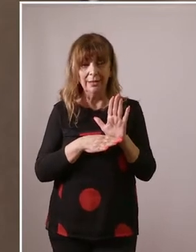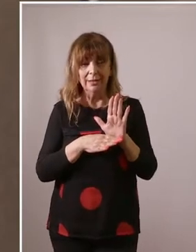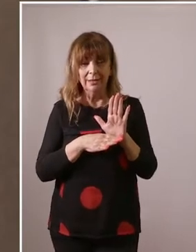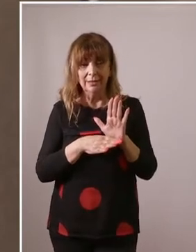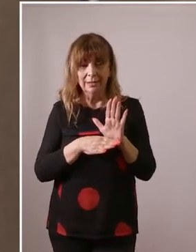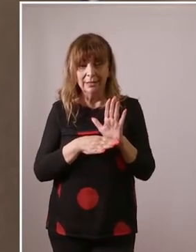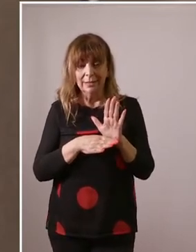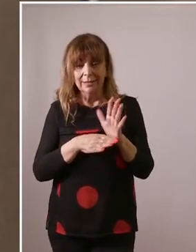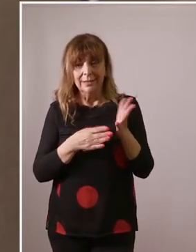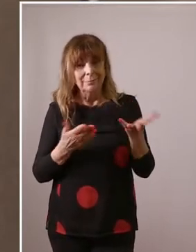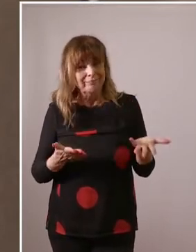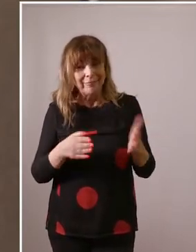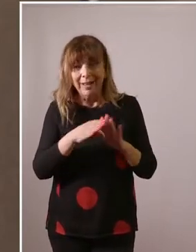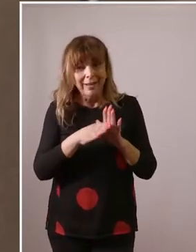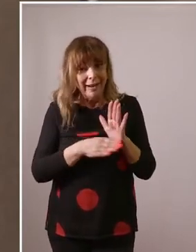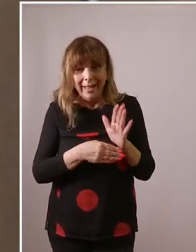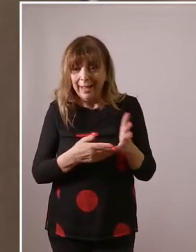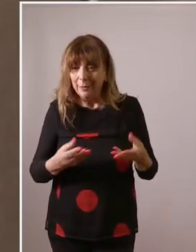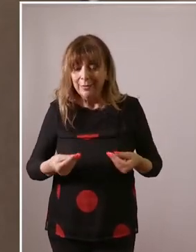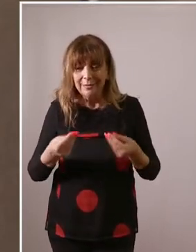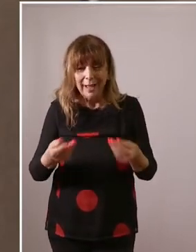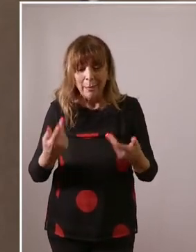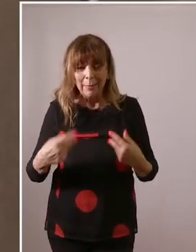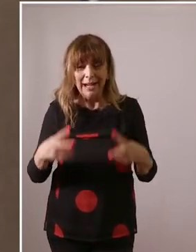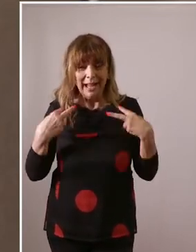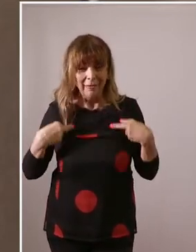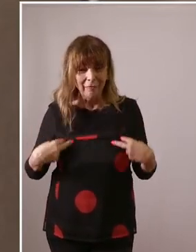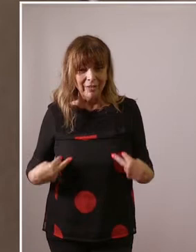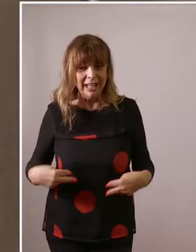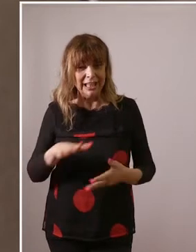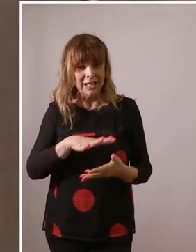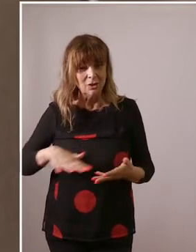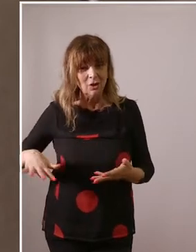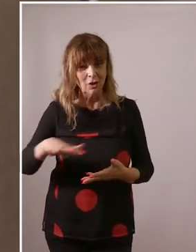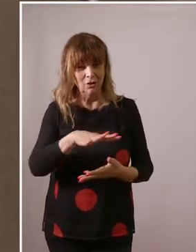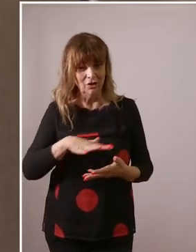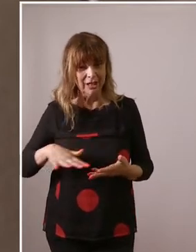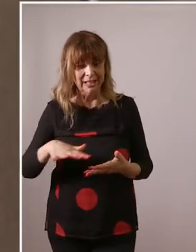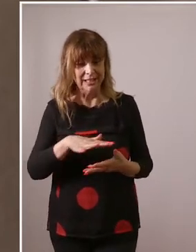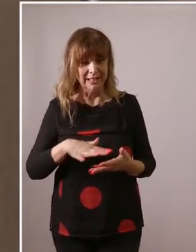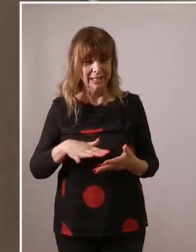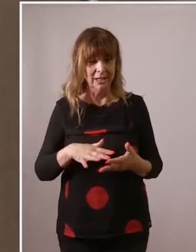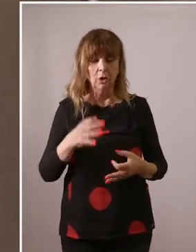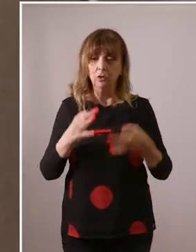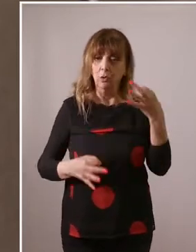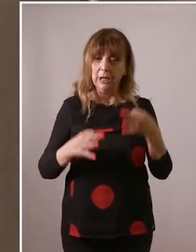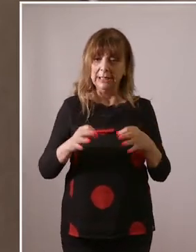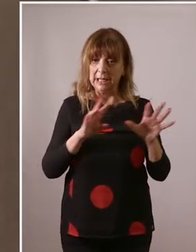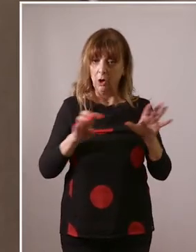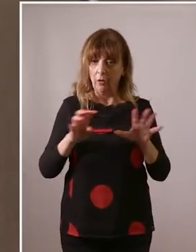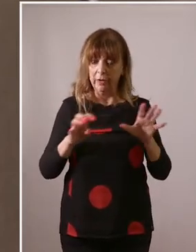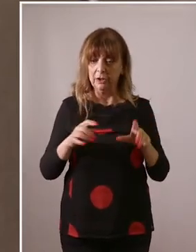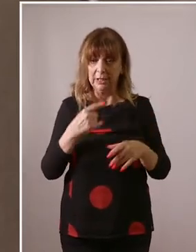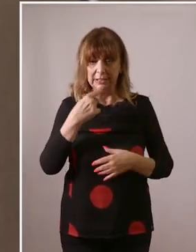all'insegna delle quale appunto si svolge la vita delle diverse società un grande giurista del novecento metteva in guardia